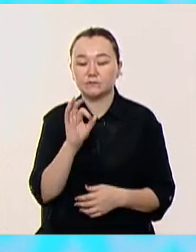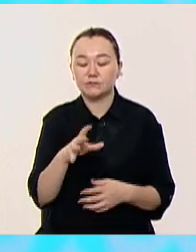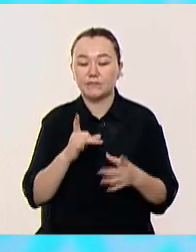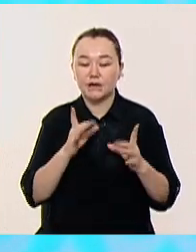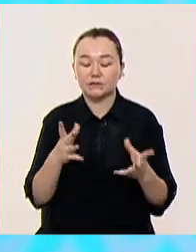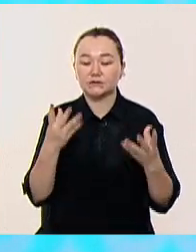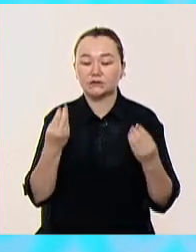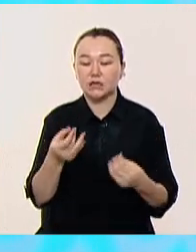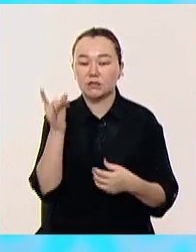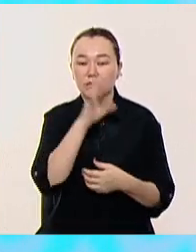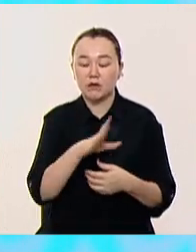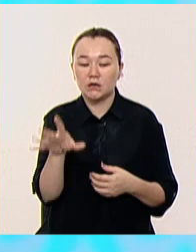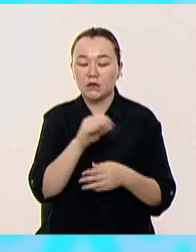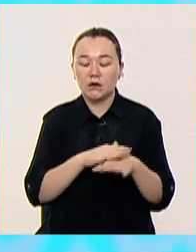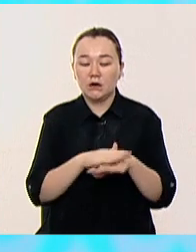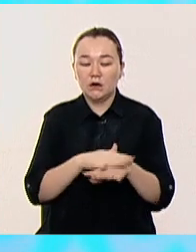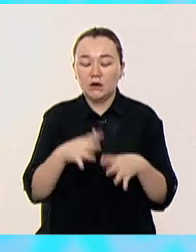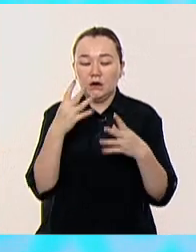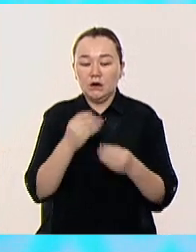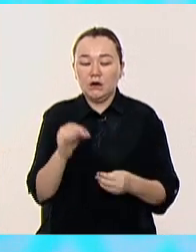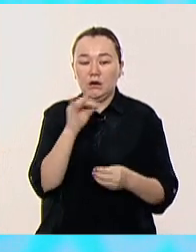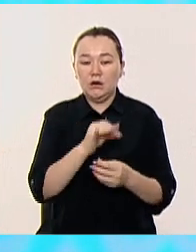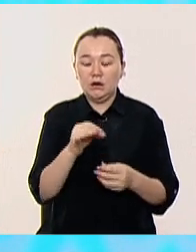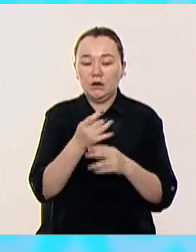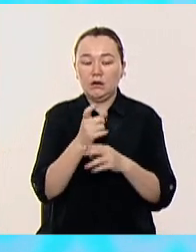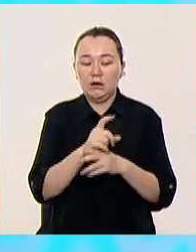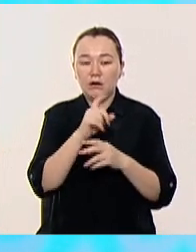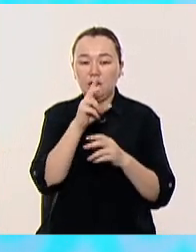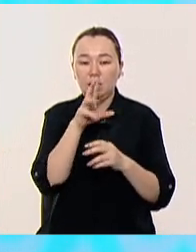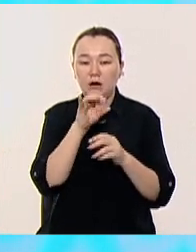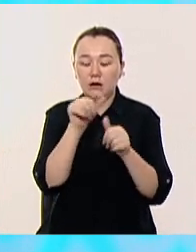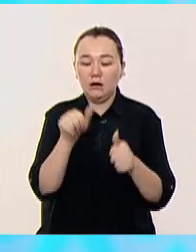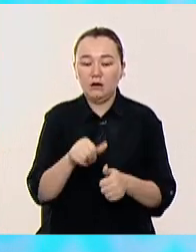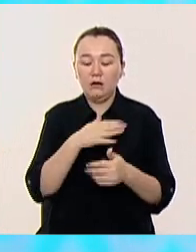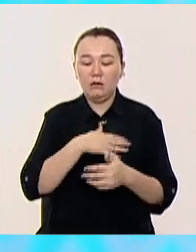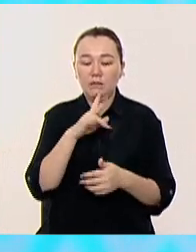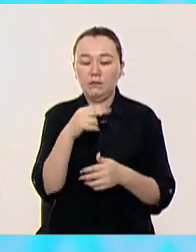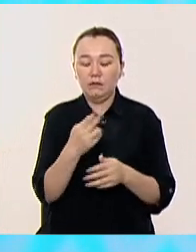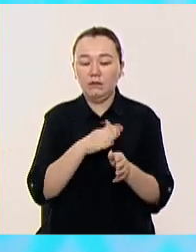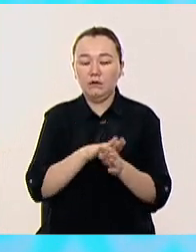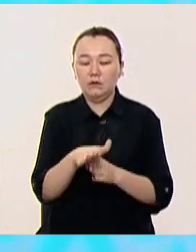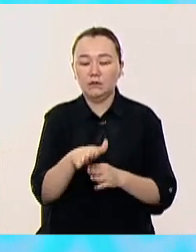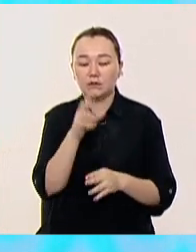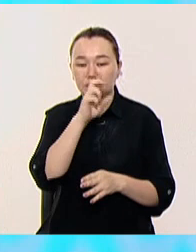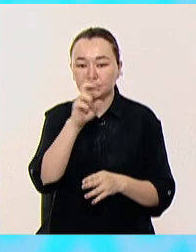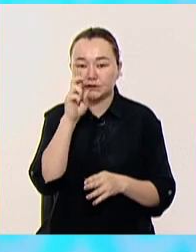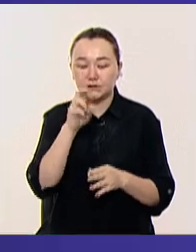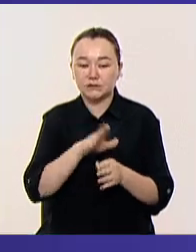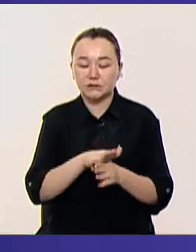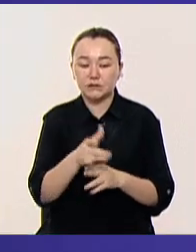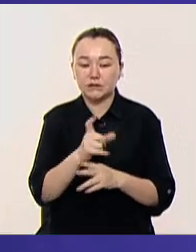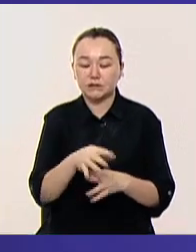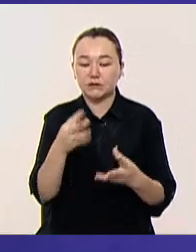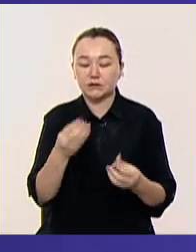Празднование Дня Республики – всенародный исторический день, символизирующий нашу общенациональную целостность, состоявшуюся государственность. Это день